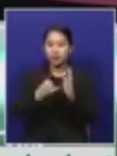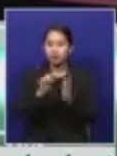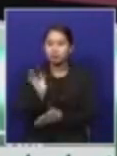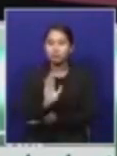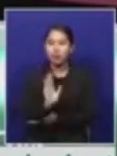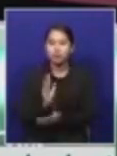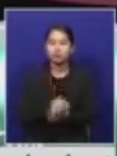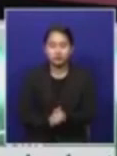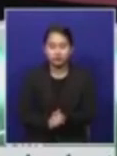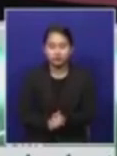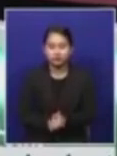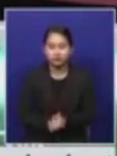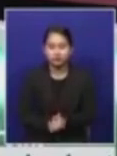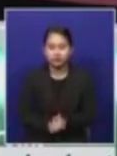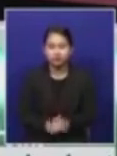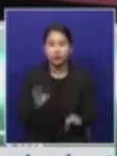และประการที่สองเป็นโครงการที่ประชาชนคิดเองพิจารณาเองและดำเนินการเองเพื่อสู่ชุมชนที่เข้มแข็งพึ่งตนเองได้